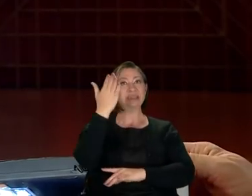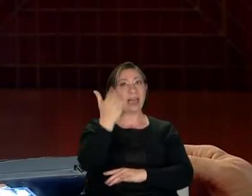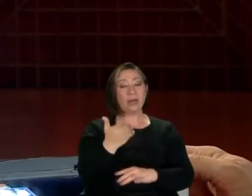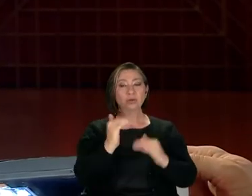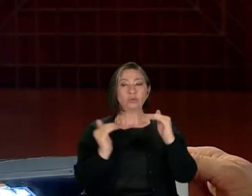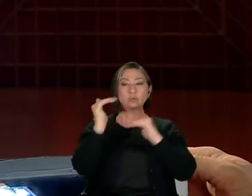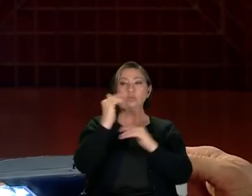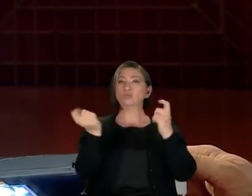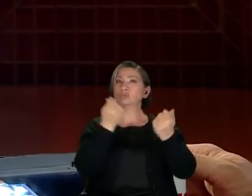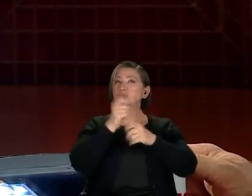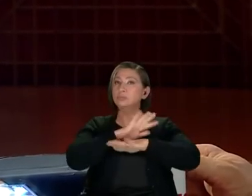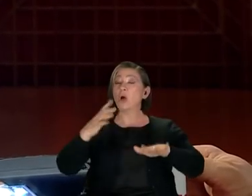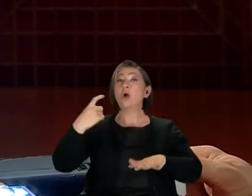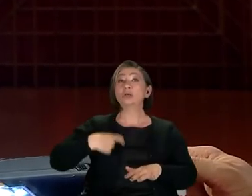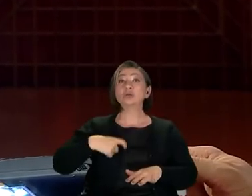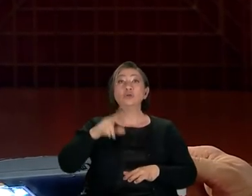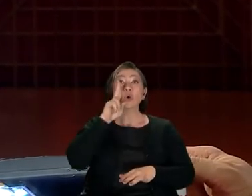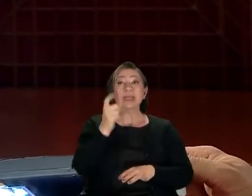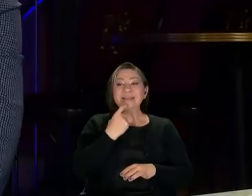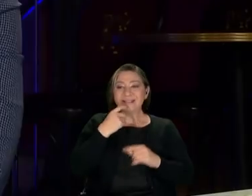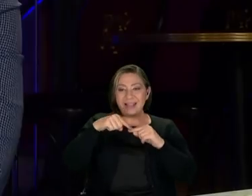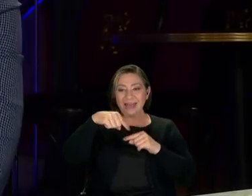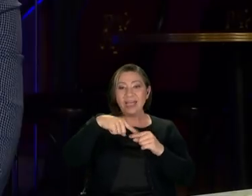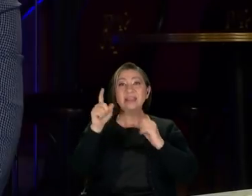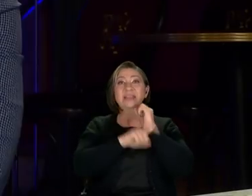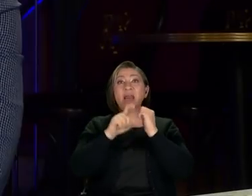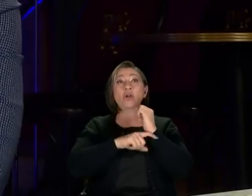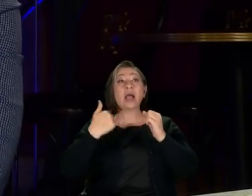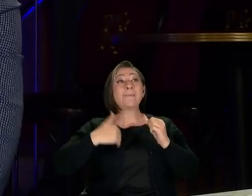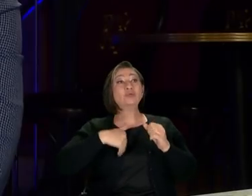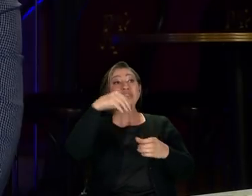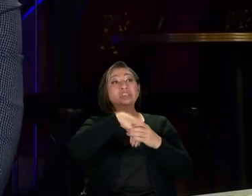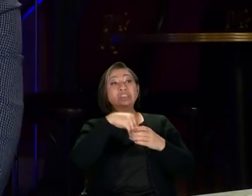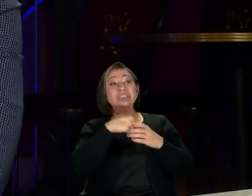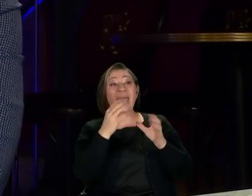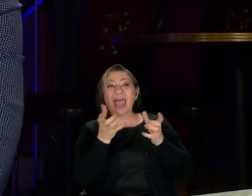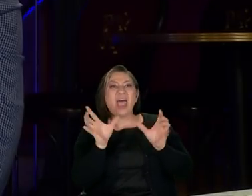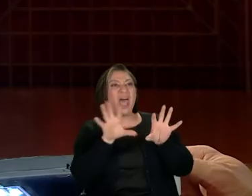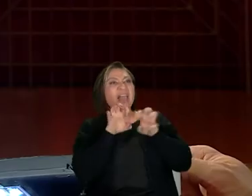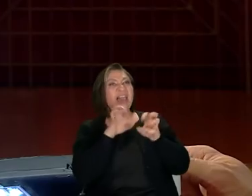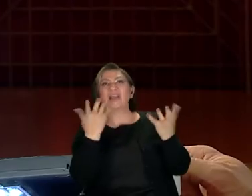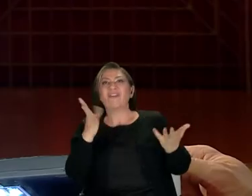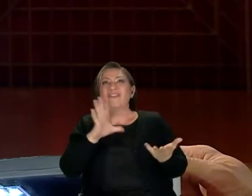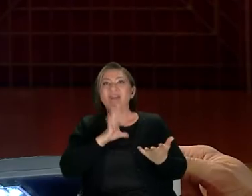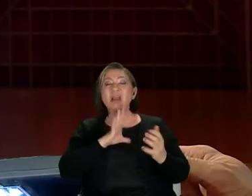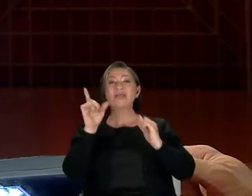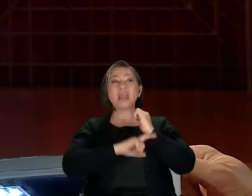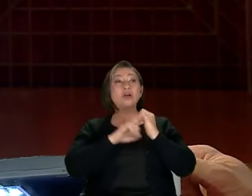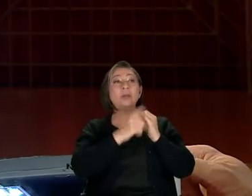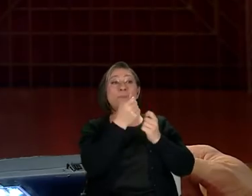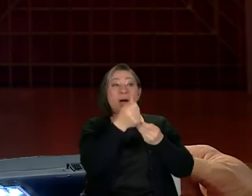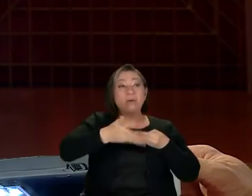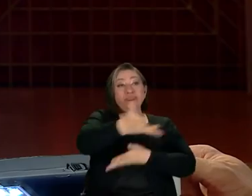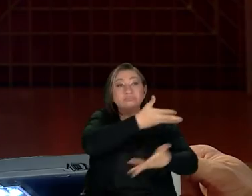düzey görevlerde bulunduktan sonra özellikle son yıllarda terörün kamusal alanda olan etkilerinin yanı sıra terörizmin mali